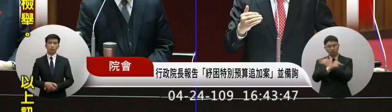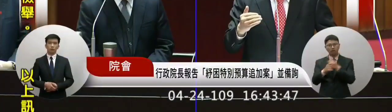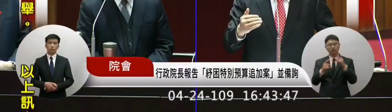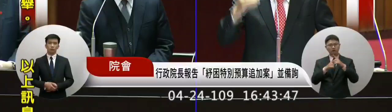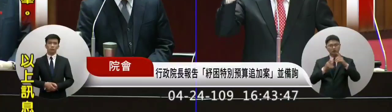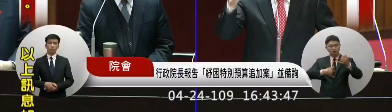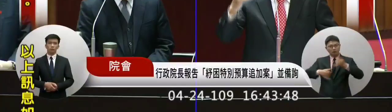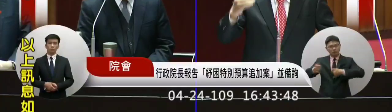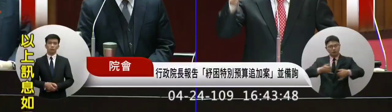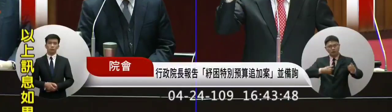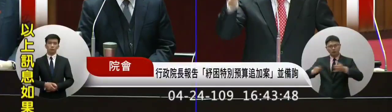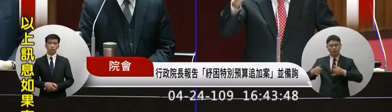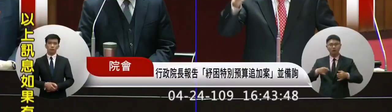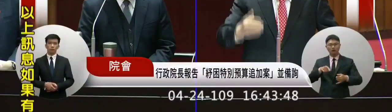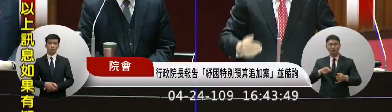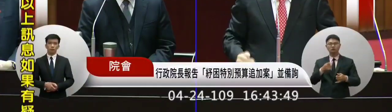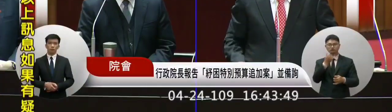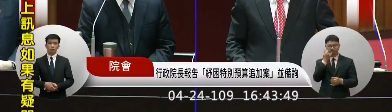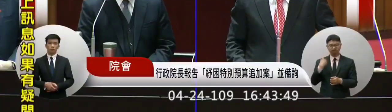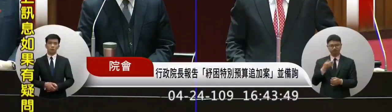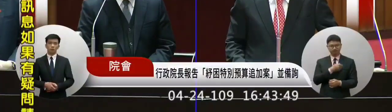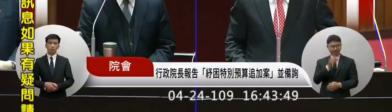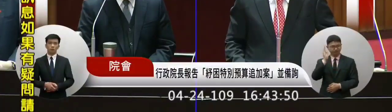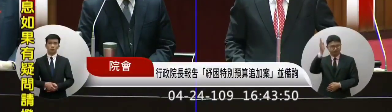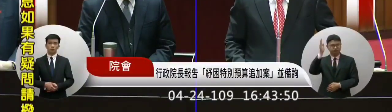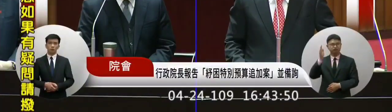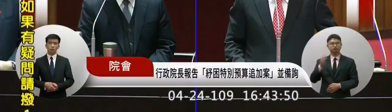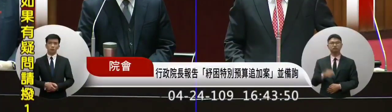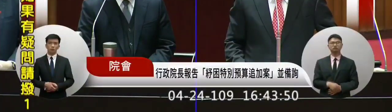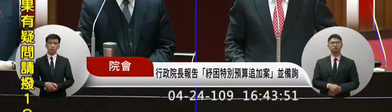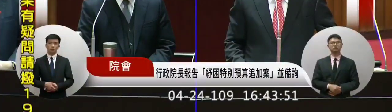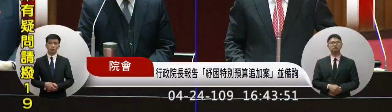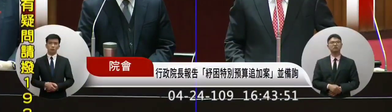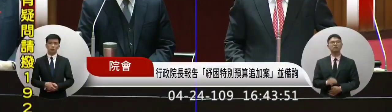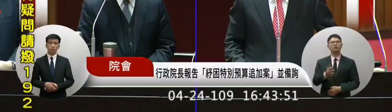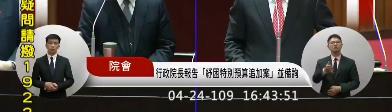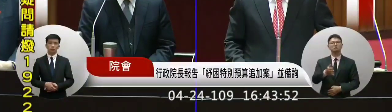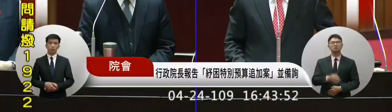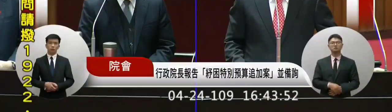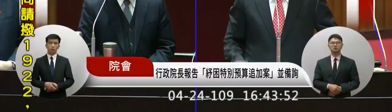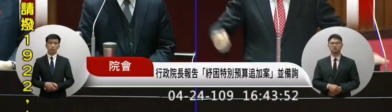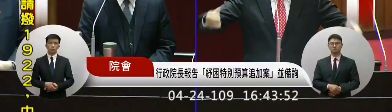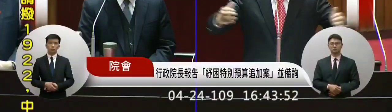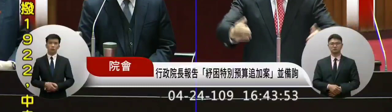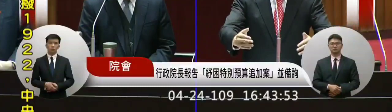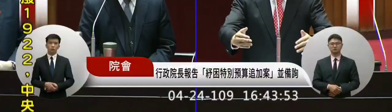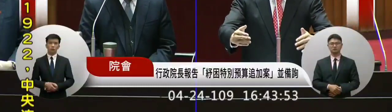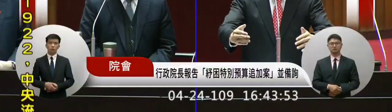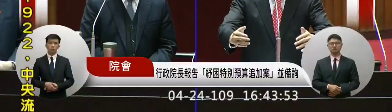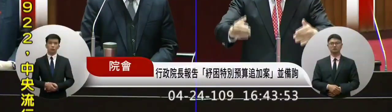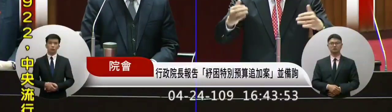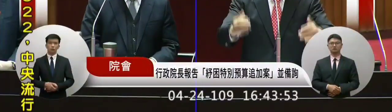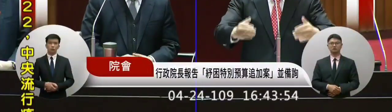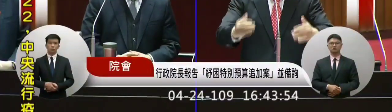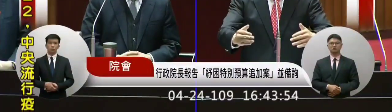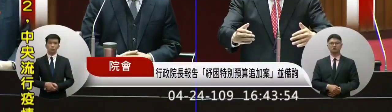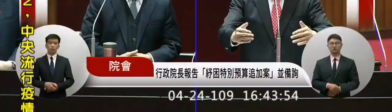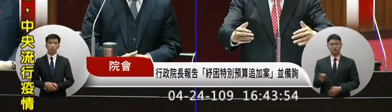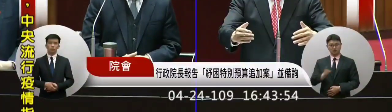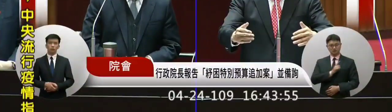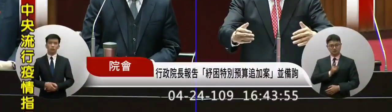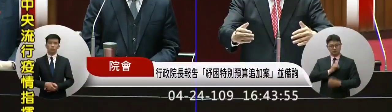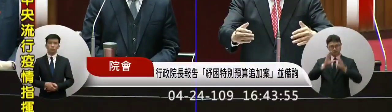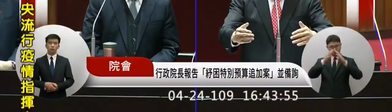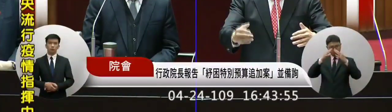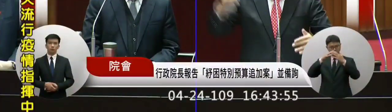国际的流动可能会逐步的禁止。为什么？但国内防疫得